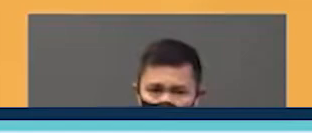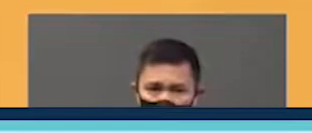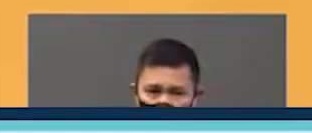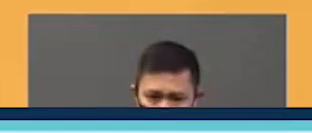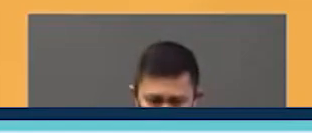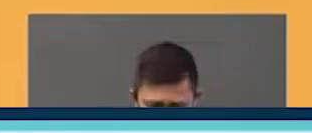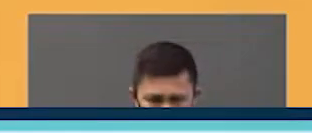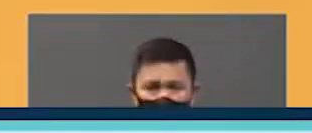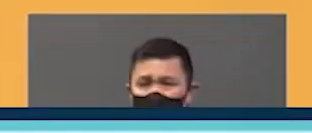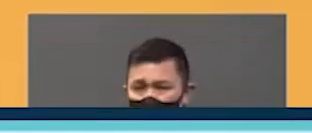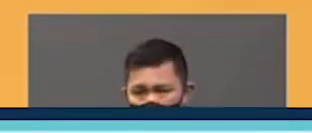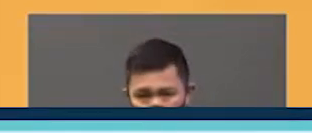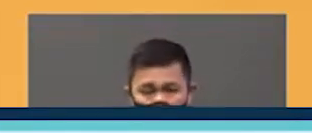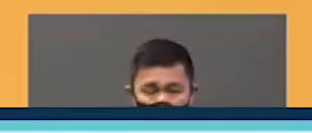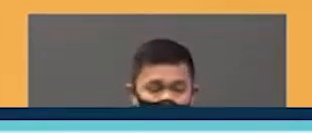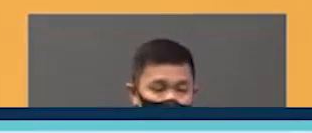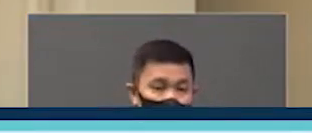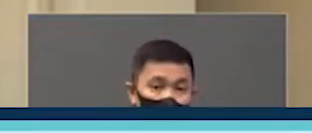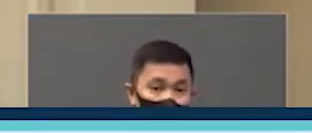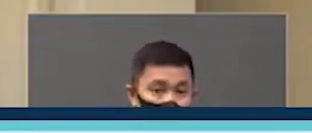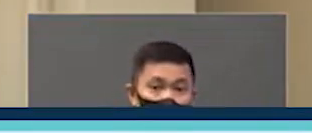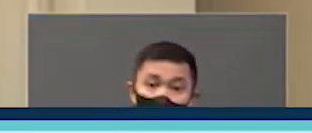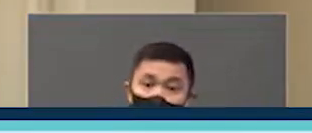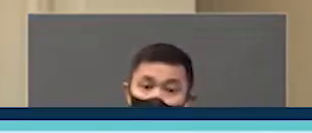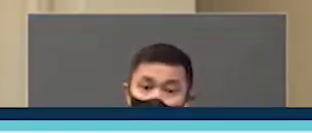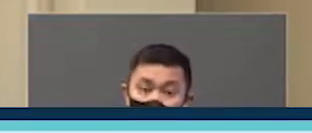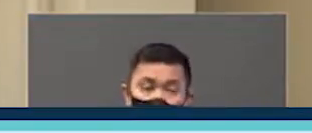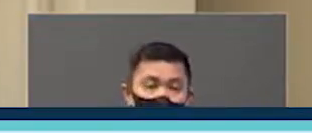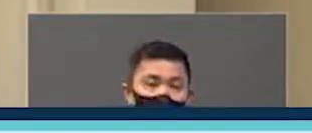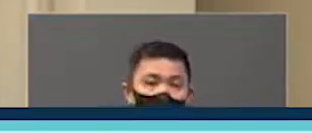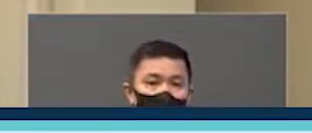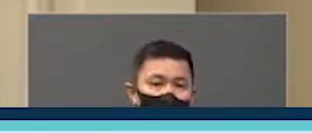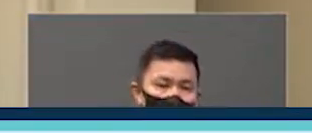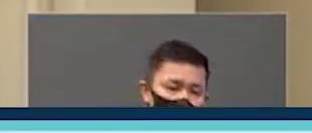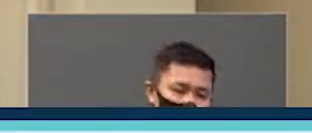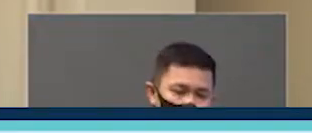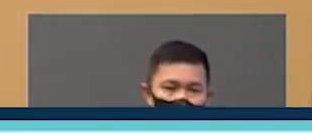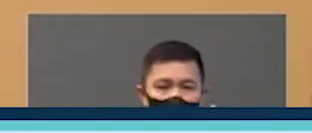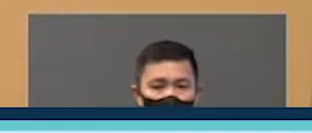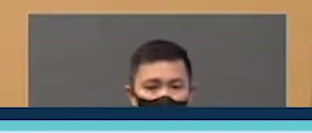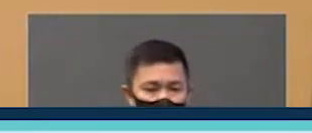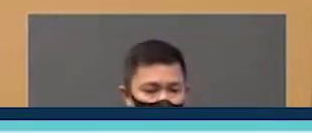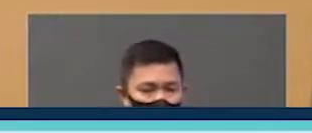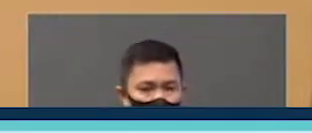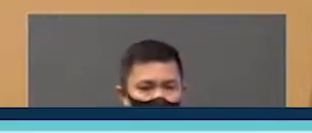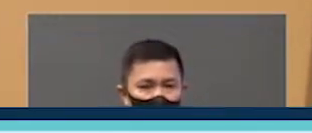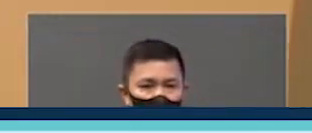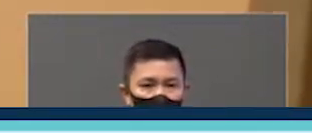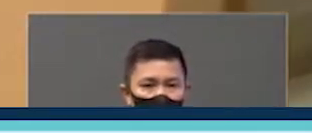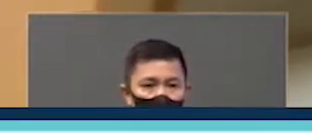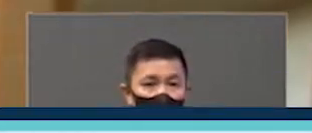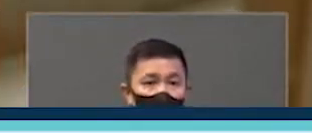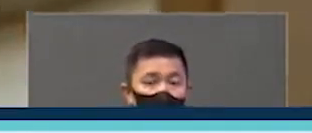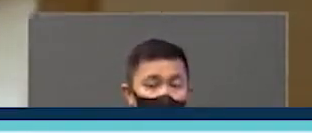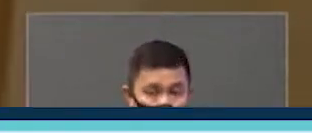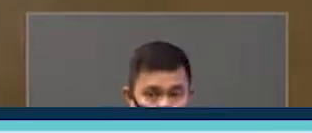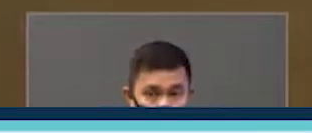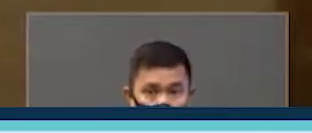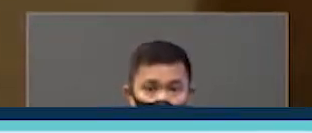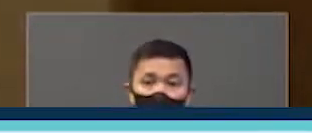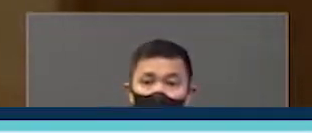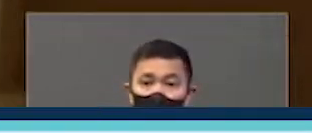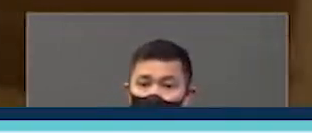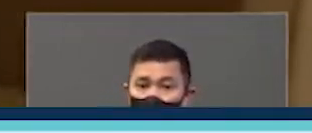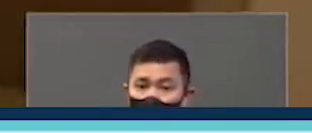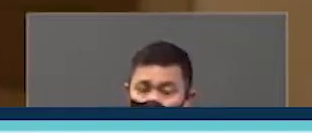อีกสองล้านสามแสนสามหมื่น 8000ดังนั้น 3ปีที่ผ่านมาในรัฐบาลได้ดูแลพี่น้องประชาชนผู้มีรายได้น้อยนะ